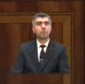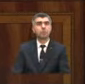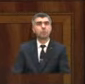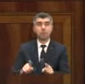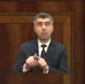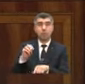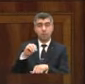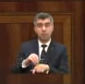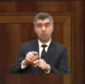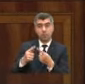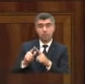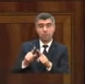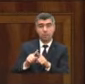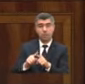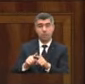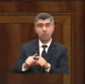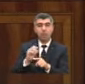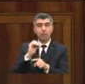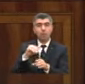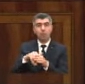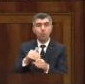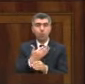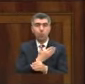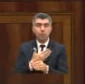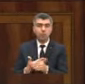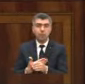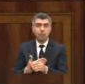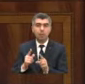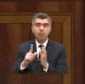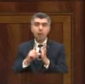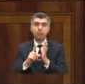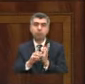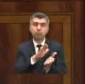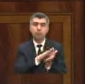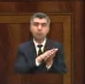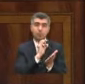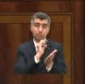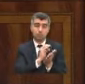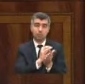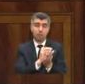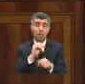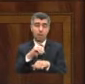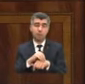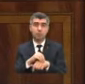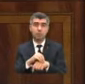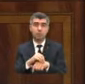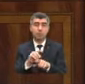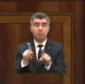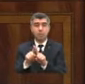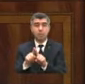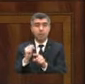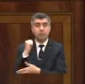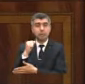هي حبيسة بمجلس المستشارين، مستوى التمويل خص إحداث موالد أخرى كالضرائب